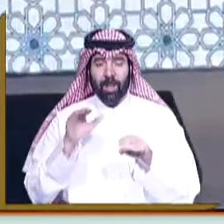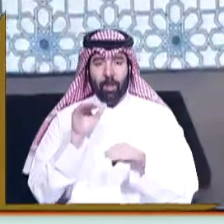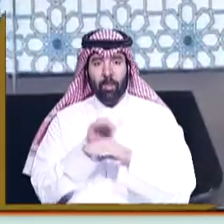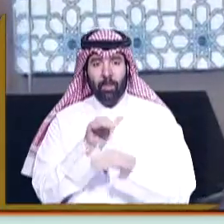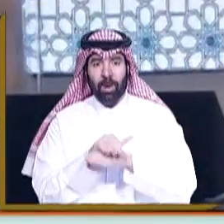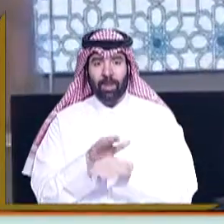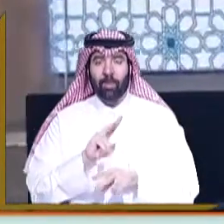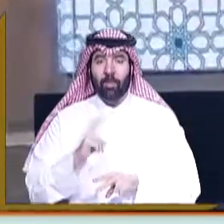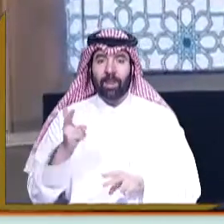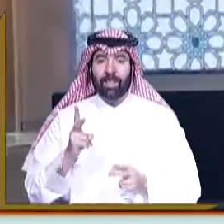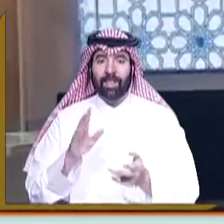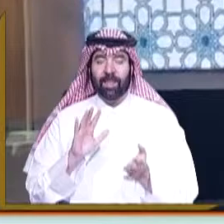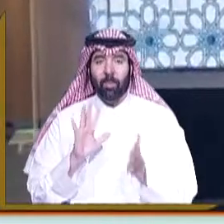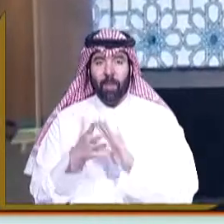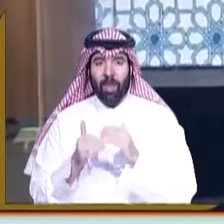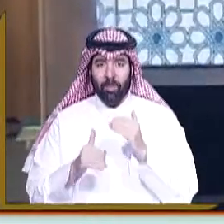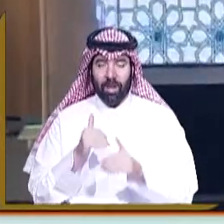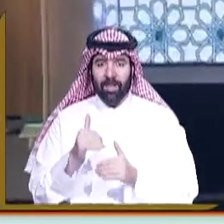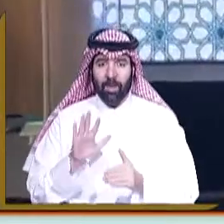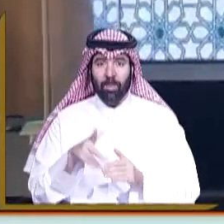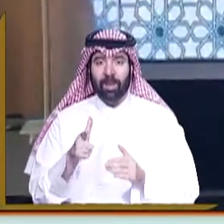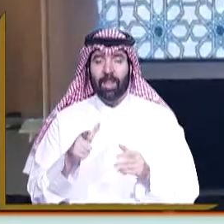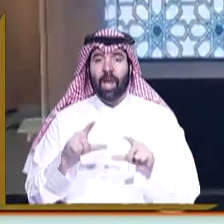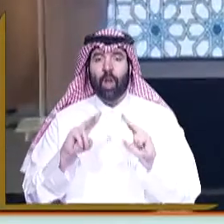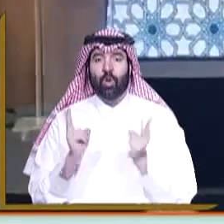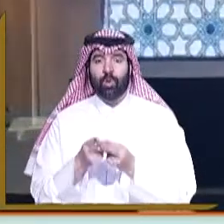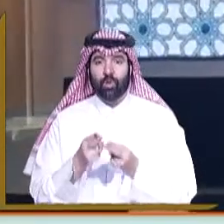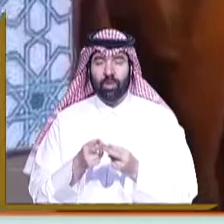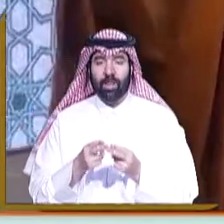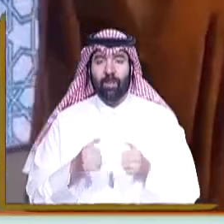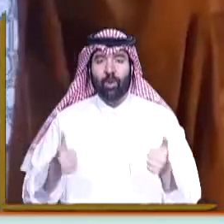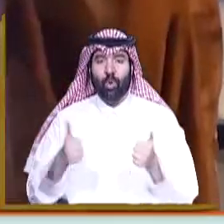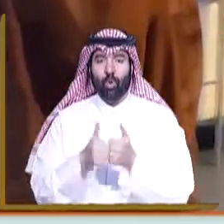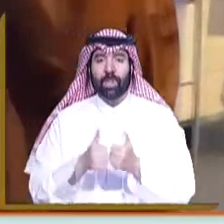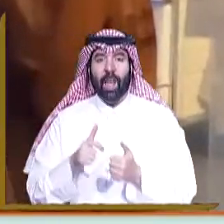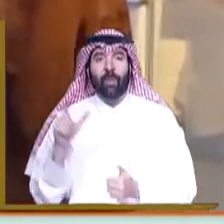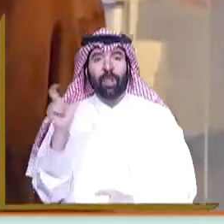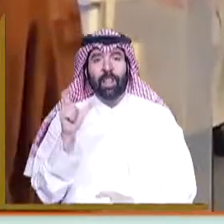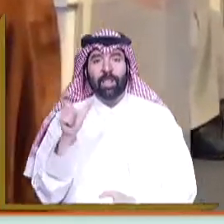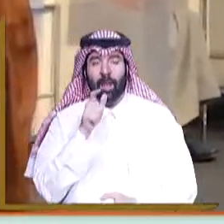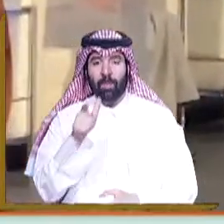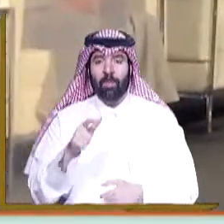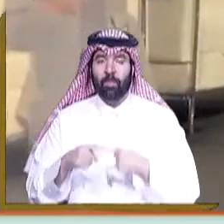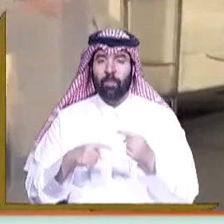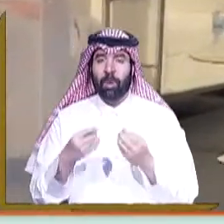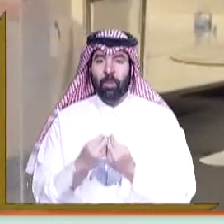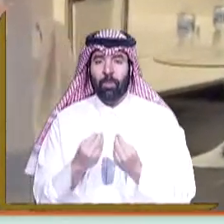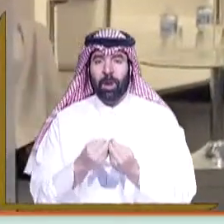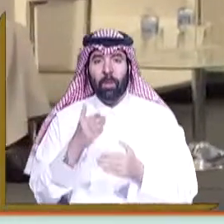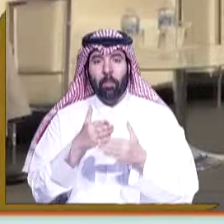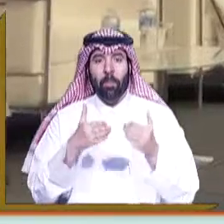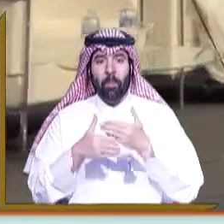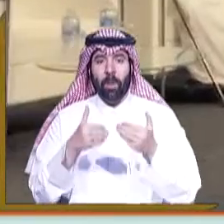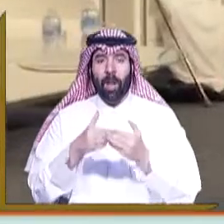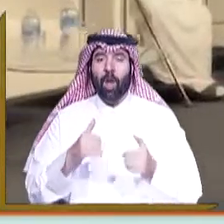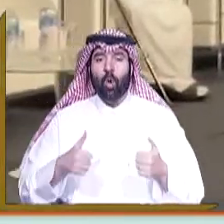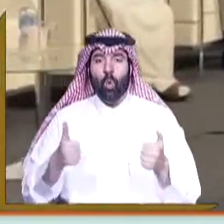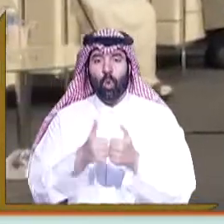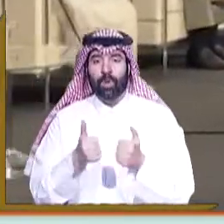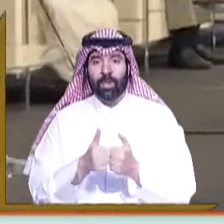دول العالم. واستعرض المؤتمر مكانة الأسرة في الإسلام وأهميتها وكيفية بنائها،